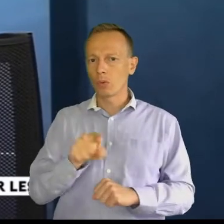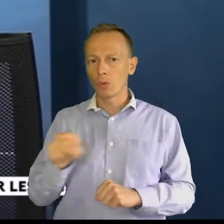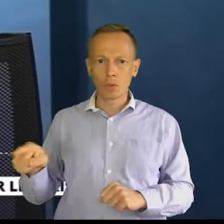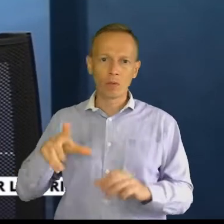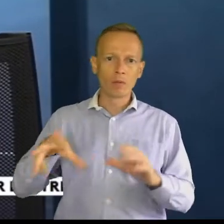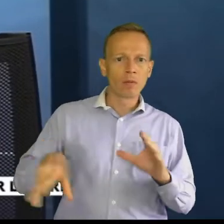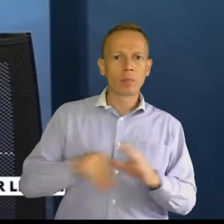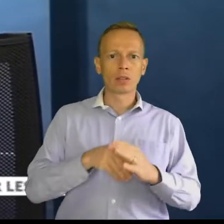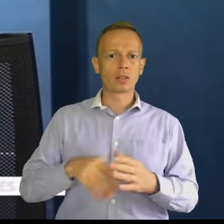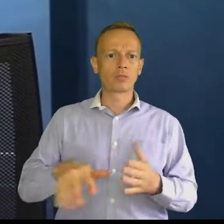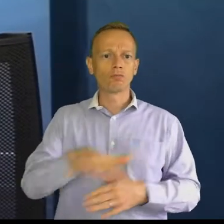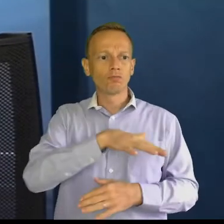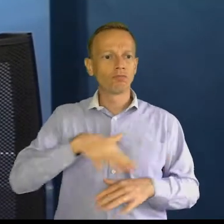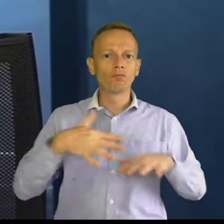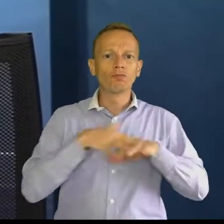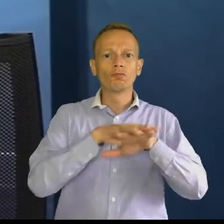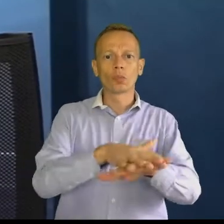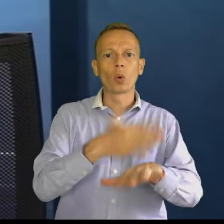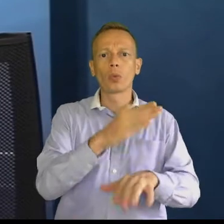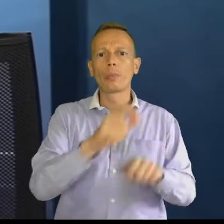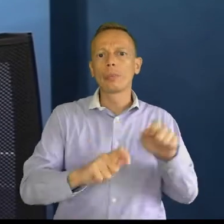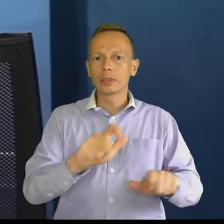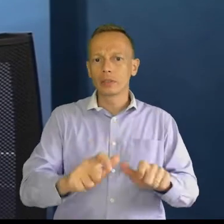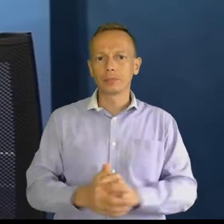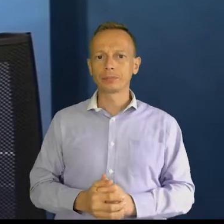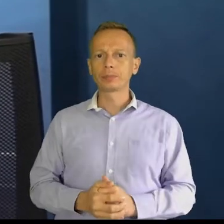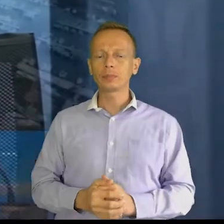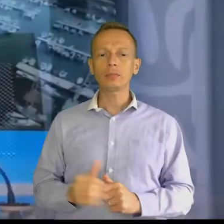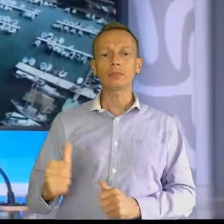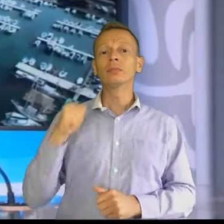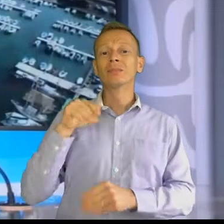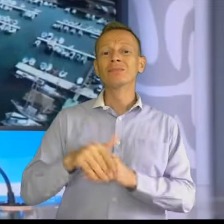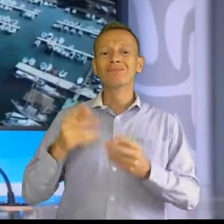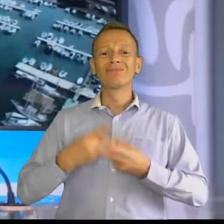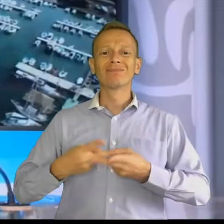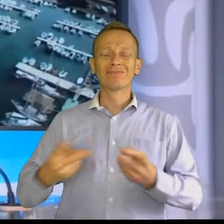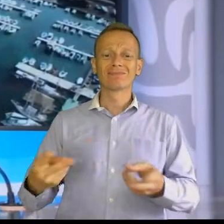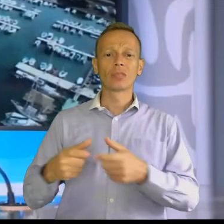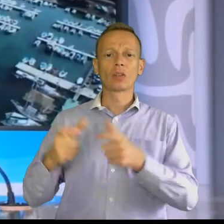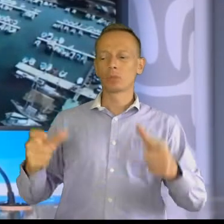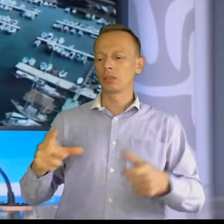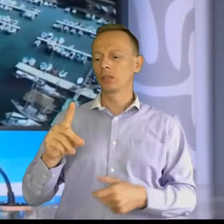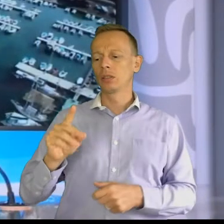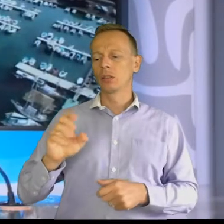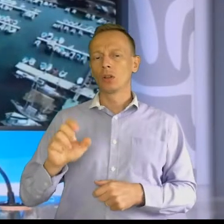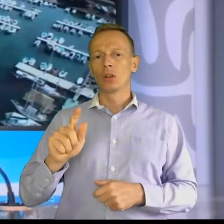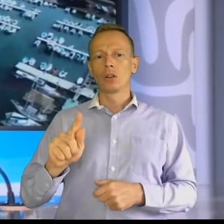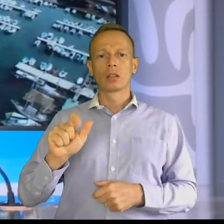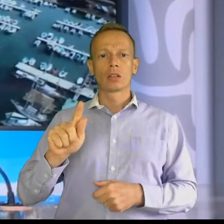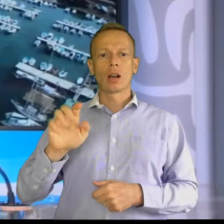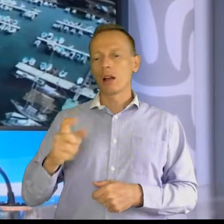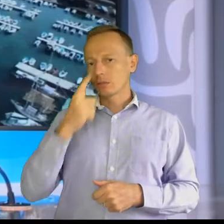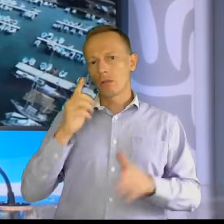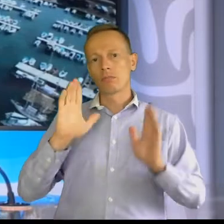ça leur permet aussi d'être dans une situation favorable en termes d'inclusion. Nous vous l'annoncions hier soir, la société de